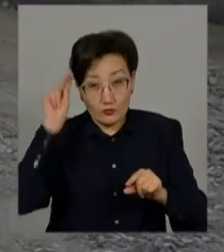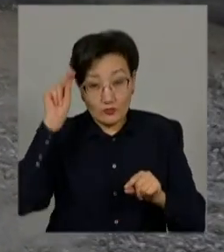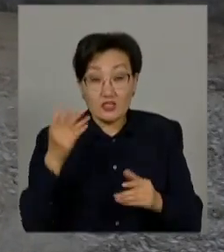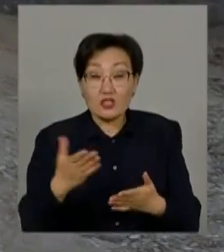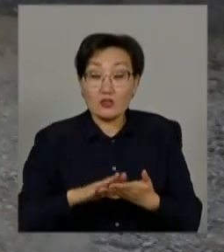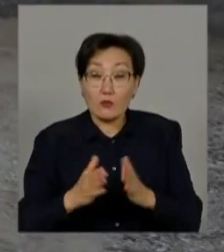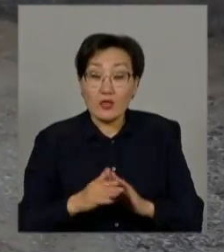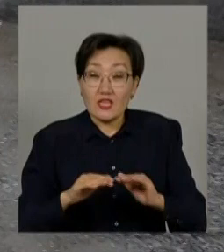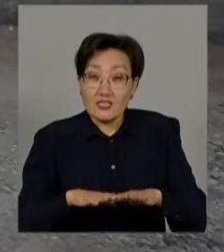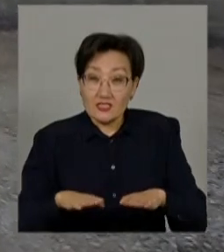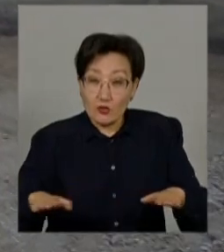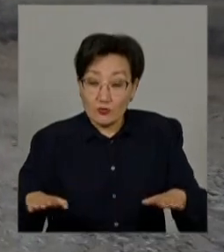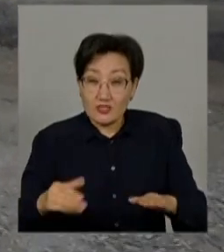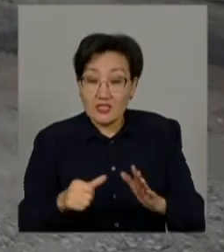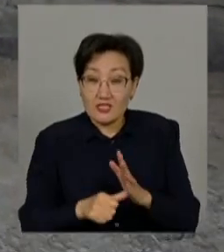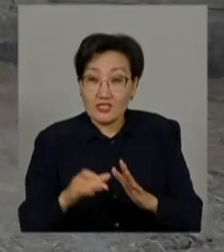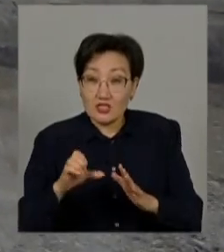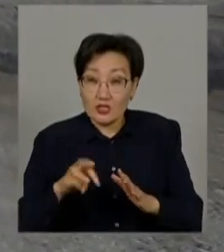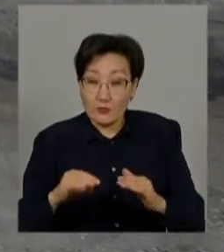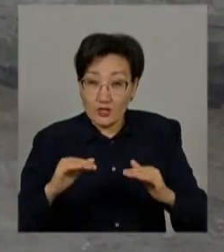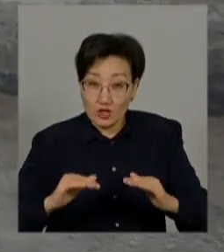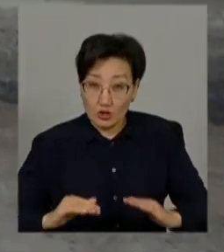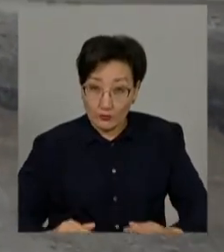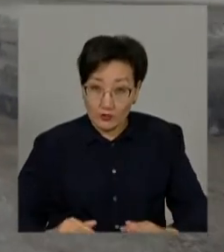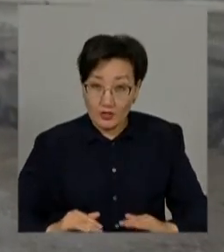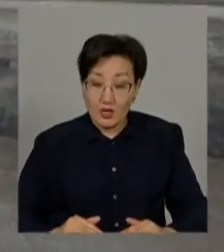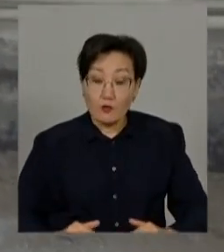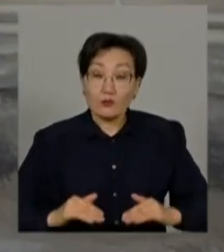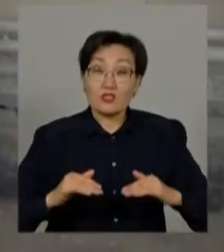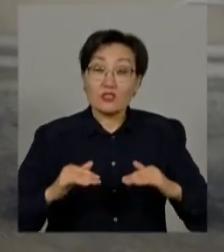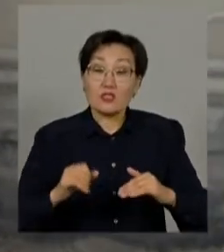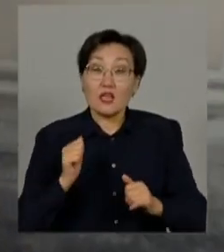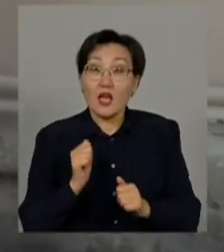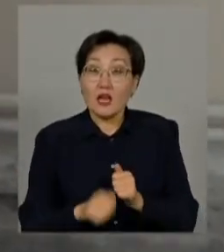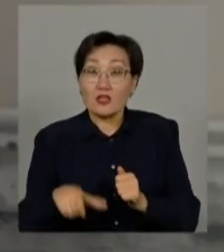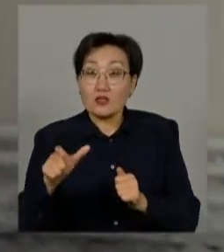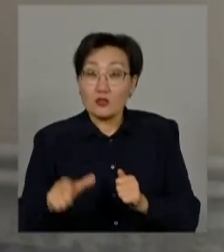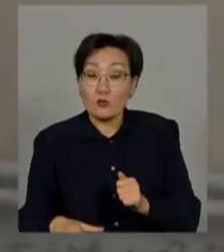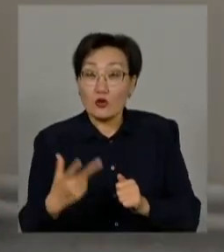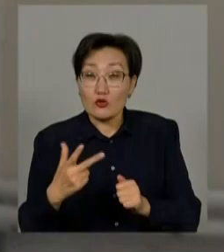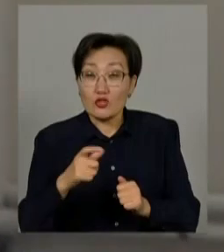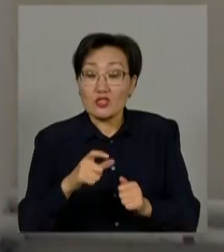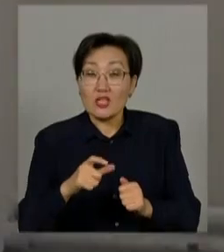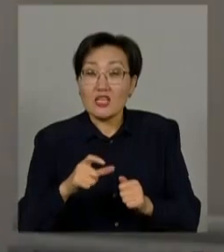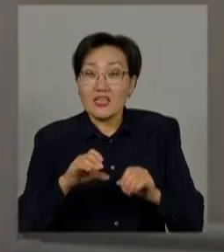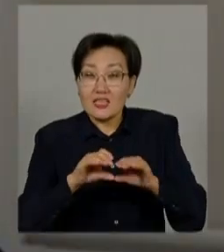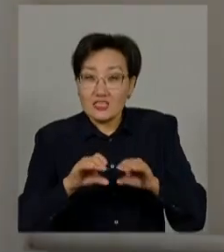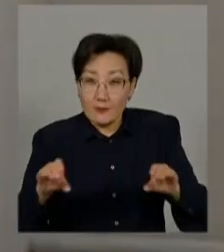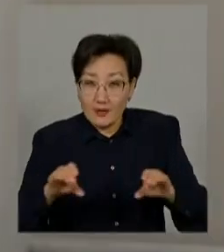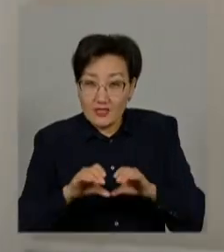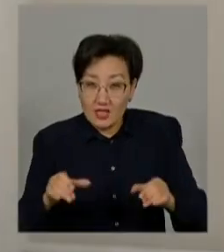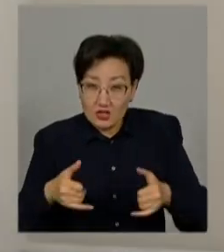осы. Еденнің өзі кемі 60 сантиметрге шөккен. Ал оны биіктету үшін әргім келіп 3 қабат цемент төсепті.